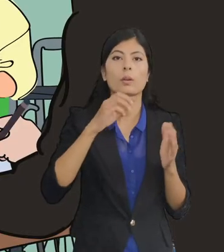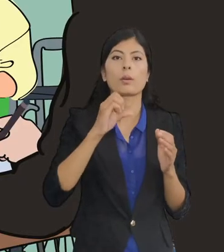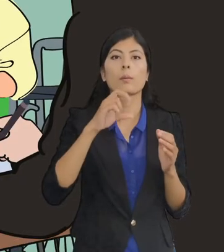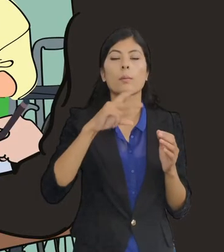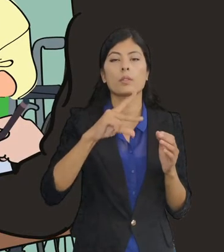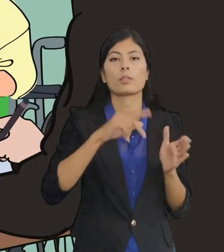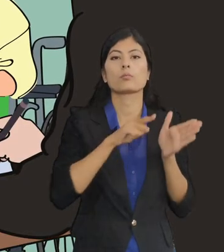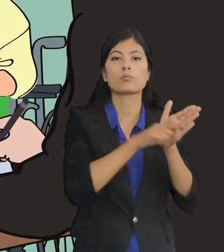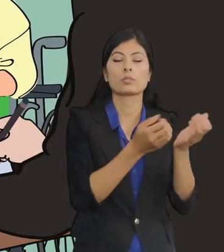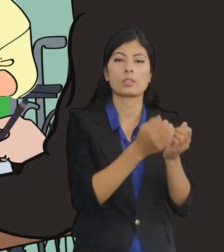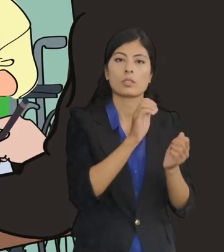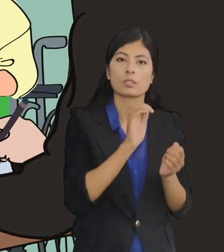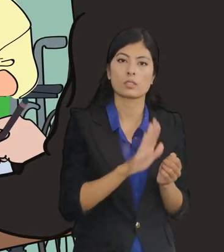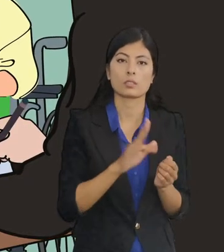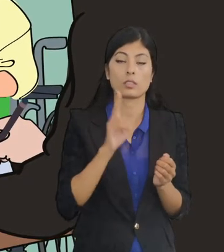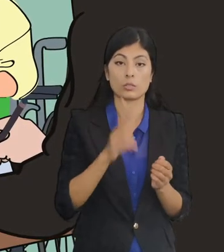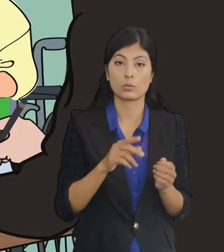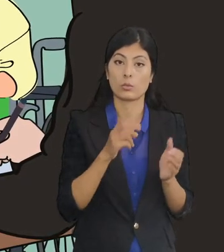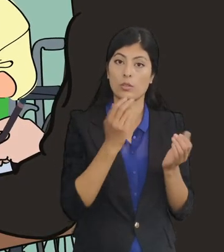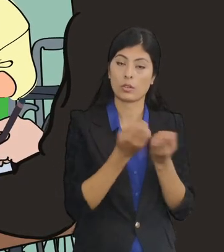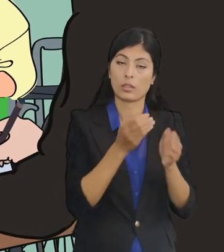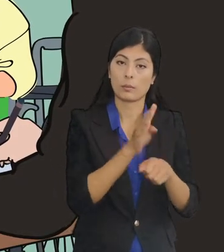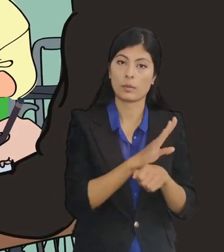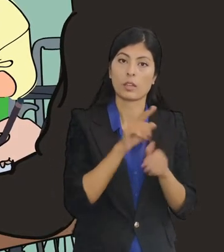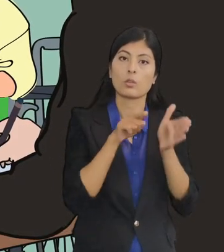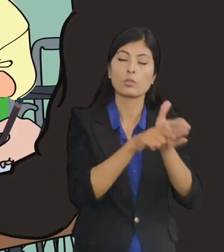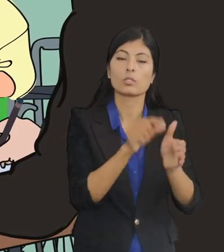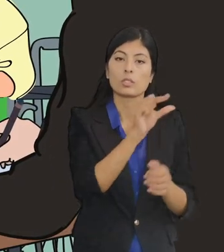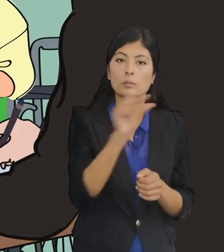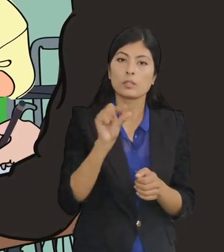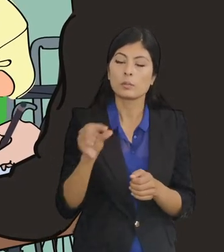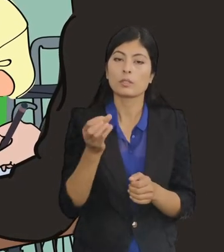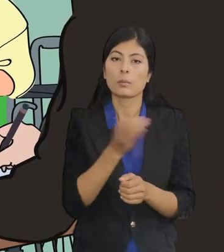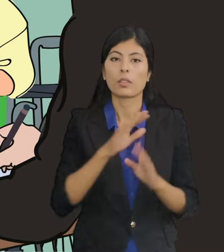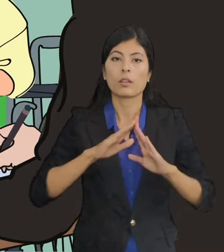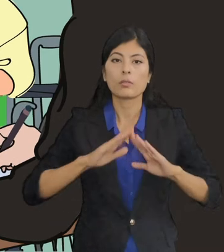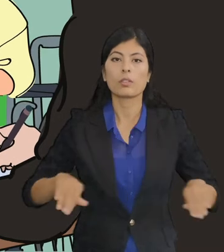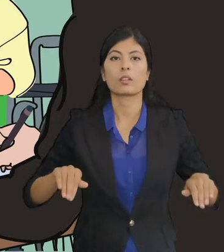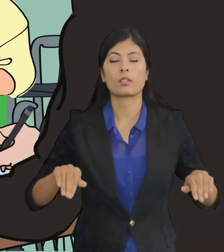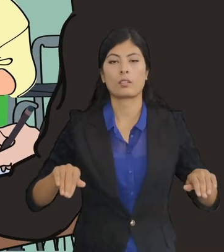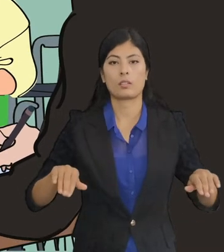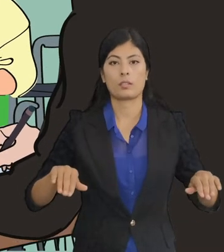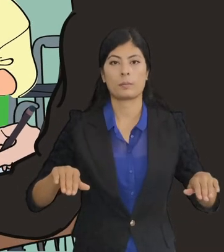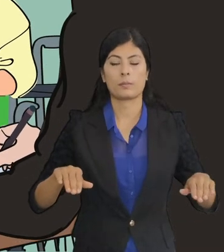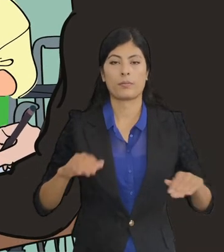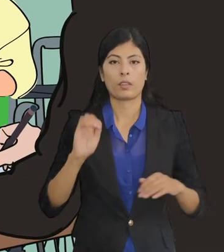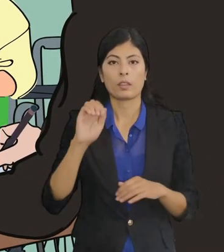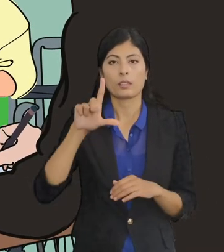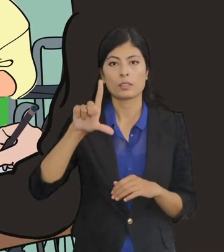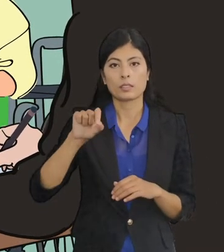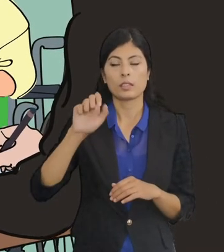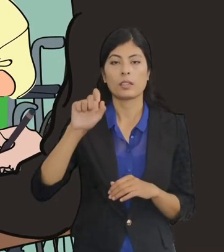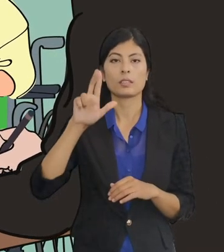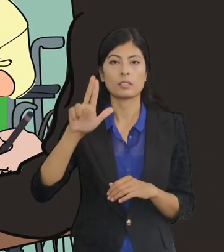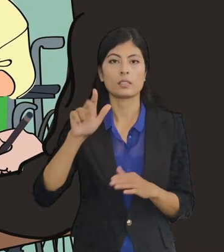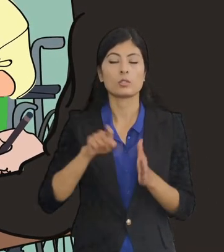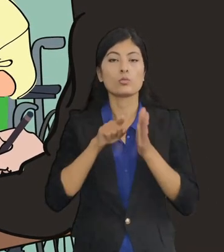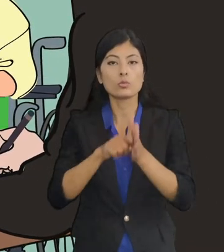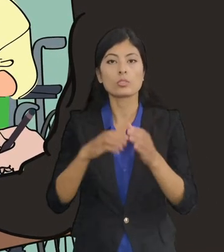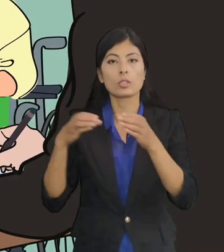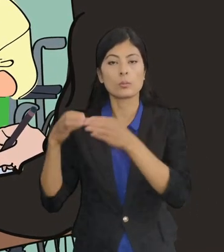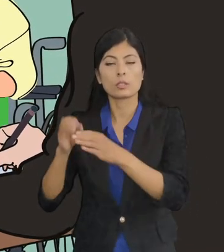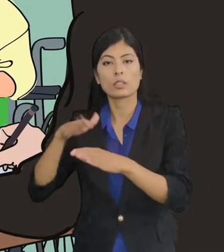गराउन सक्दछ। साक्षीको बकपत्र गराउँदा उजुरीको विषयवस्तु भन्दा फरक प्रकारको तथा साक्षी वा उजुरीको